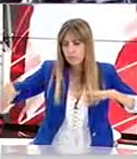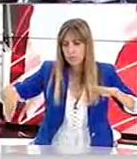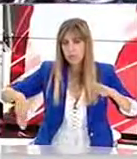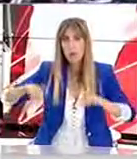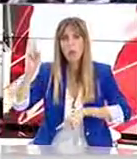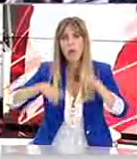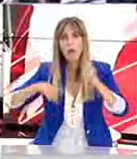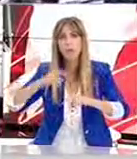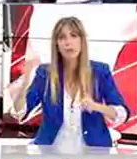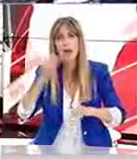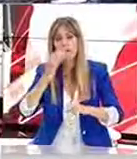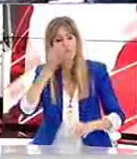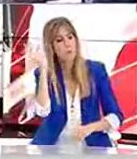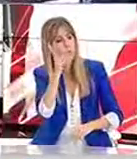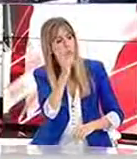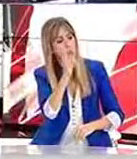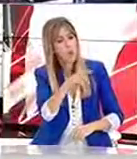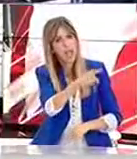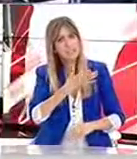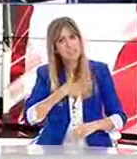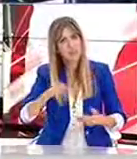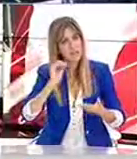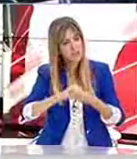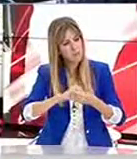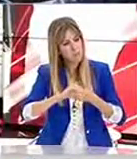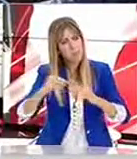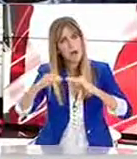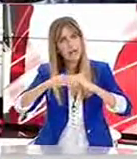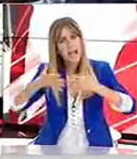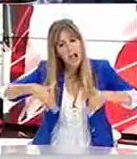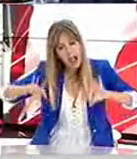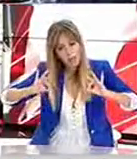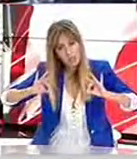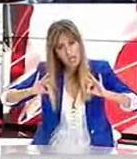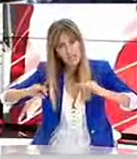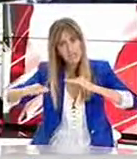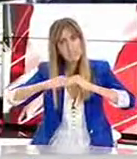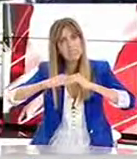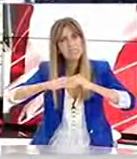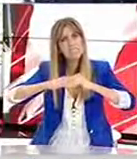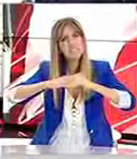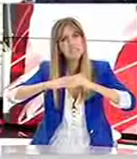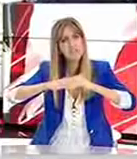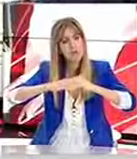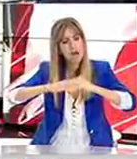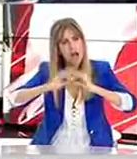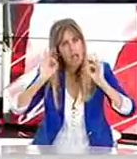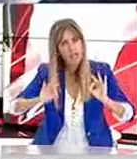Επίσης, κάποιοι επιμένουν να βάζουν από το παράθυρο θέμα τσάμιδων. Δεν υπάρχει τέτοιο θέμα.